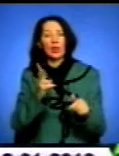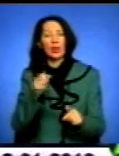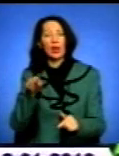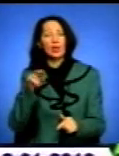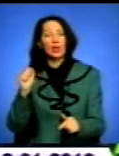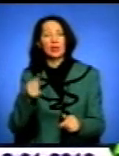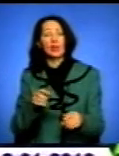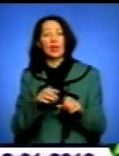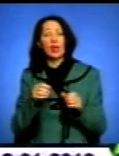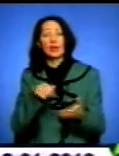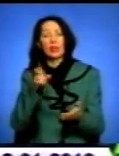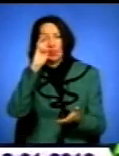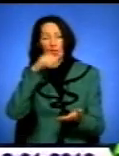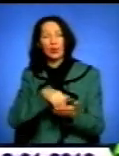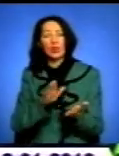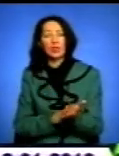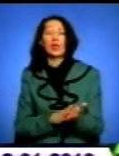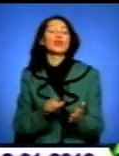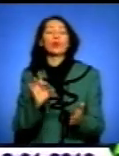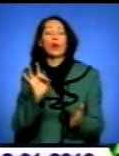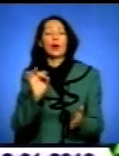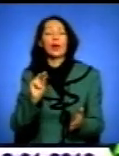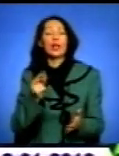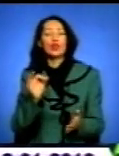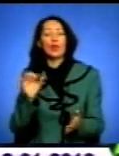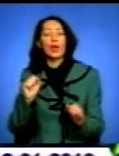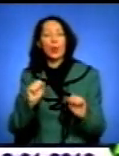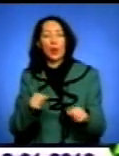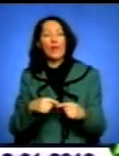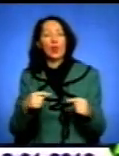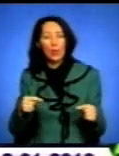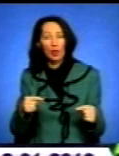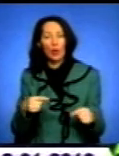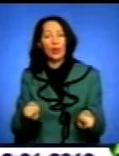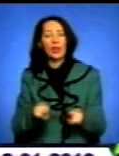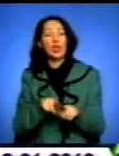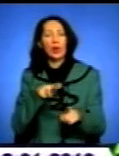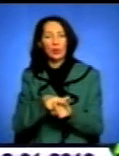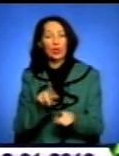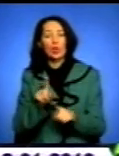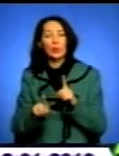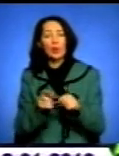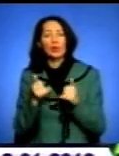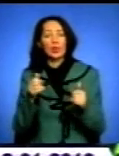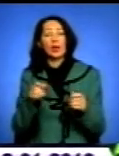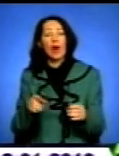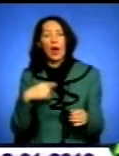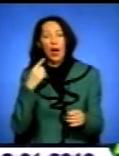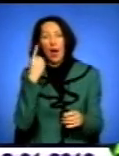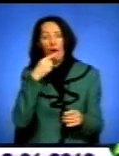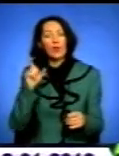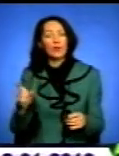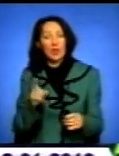речових прав на нерухоме майно та їх обтяжень. Що змінилося для власників земельних ділянок з 1 січня, дізнавалася Валентина